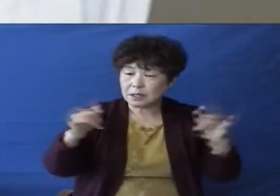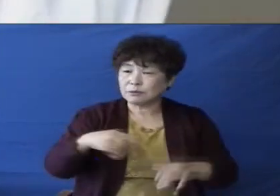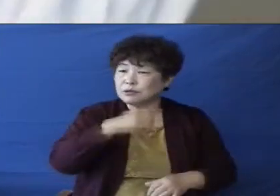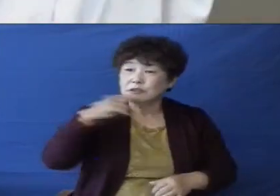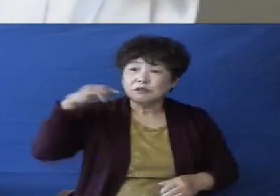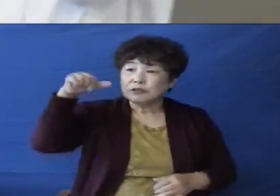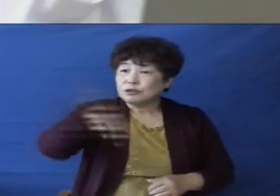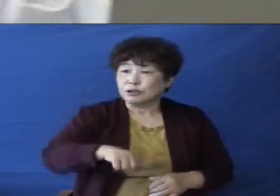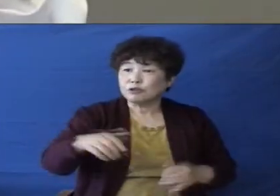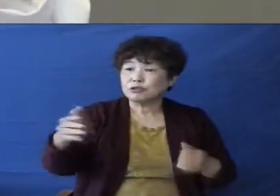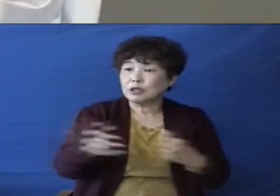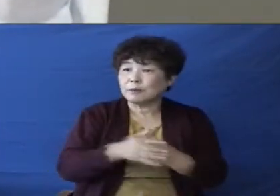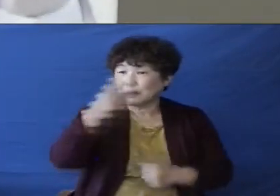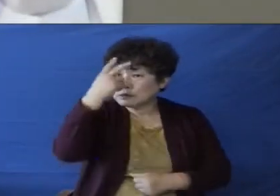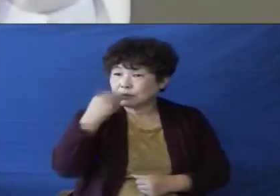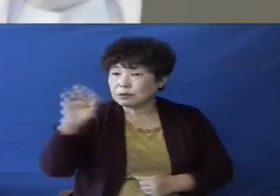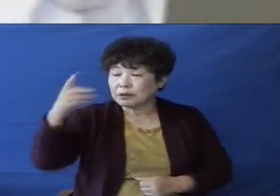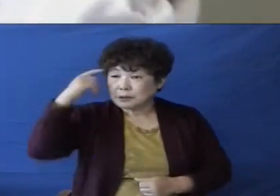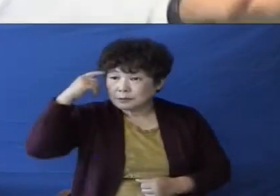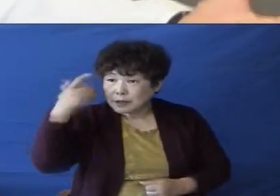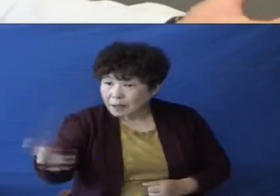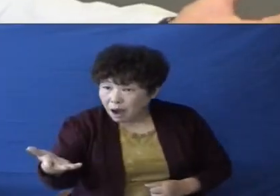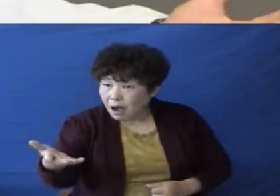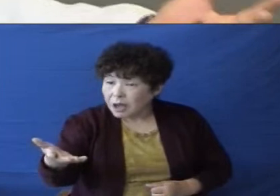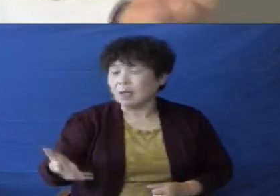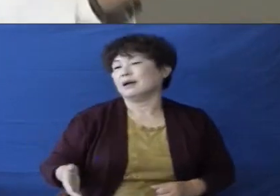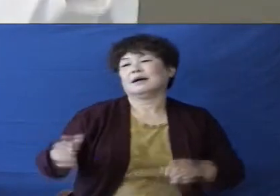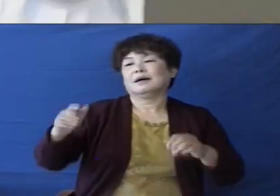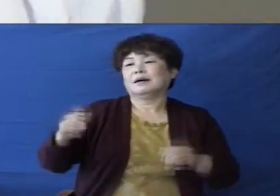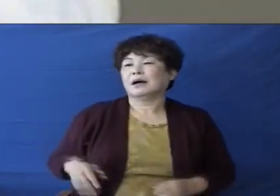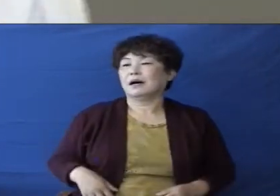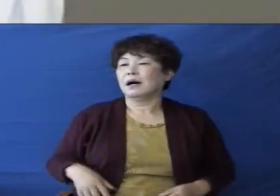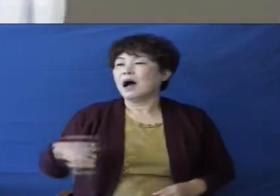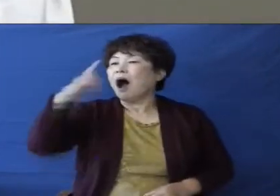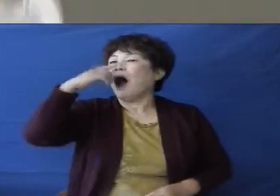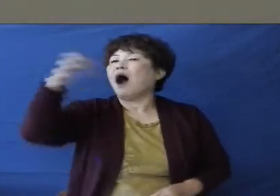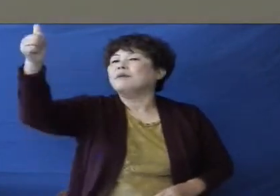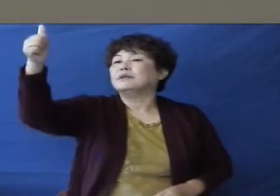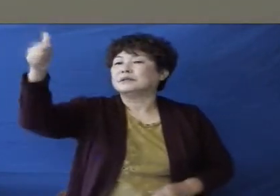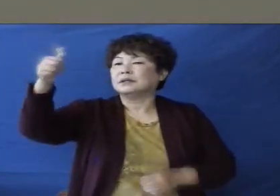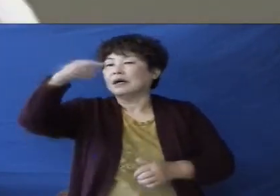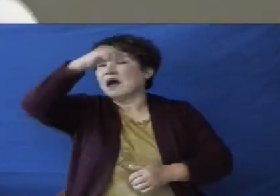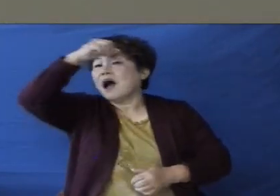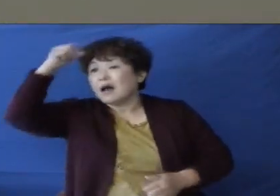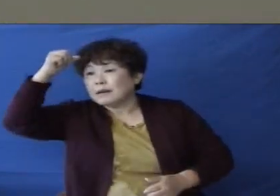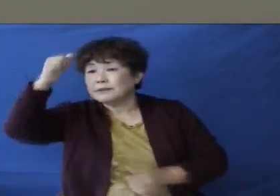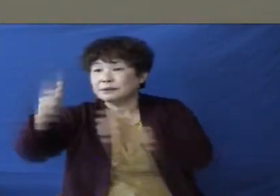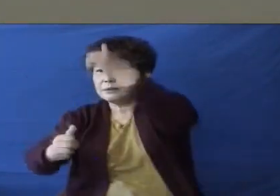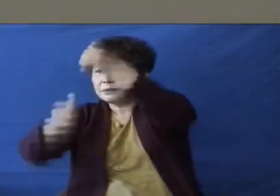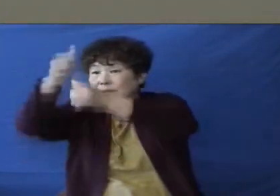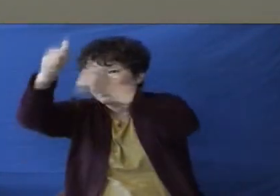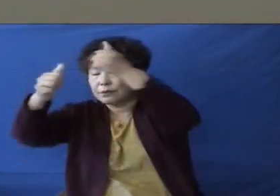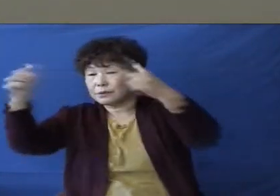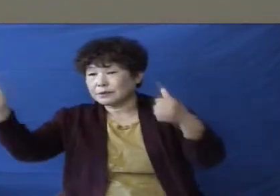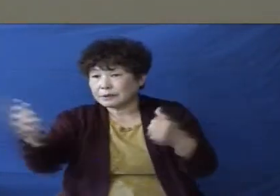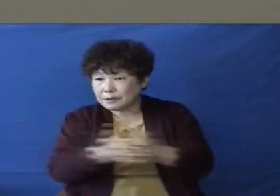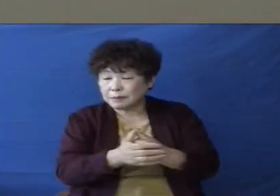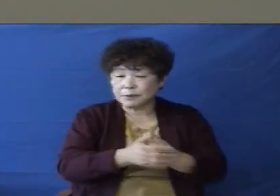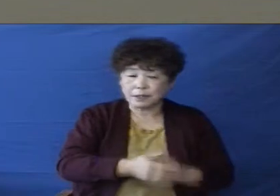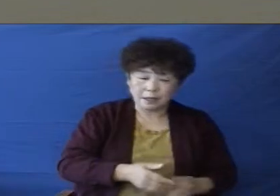죄 때문에 아들이 심판 받지 않는다 뭐 아버지가 신고를 먹었더니 자식의 이가 시다 뭐 이런